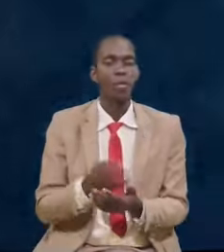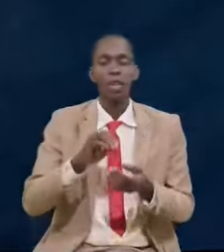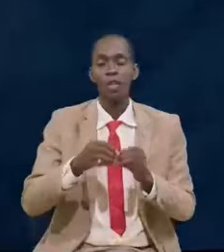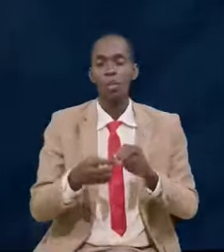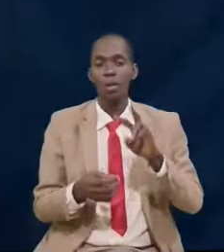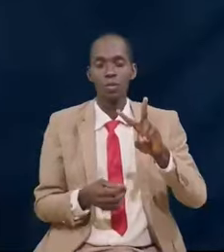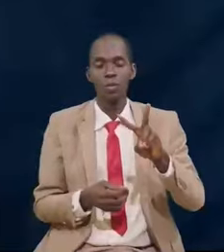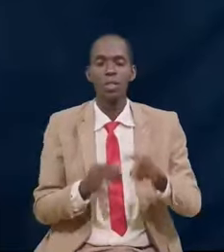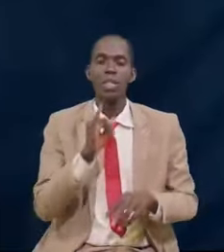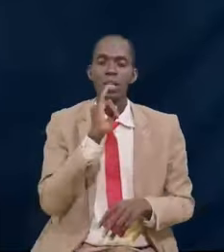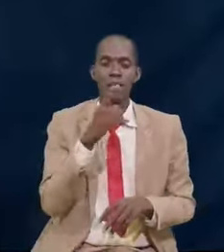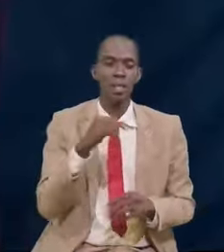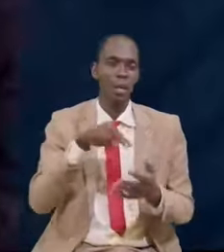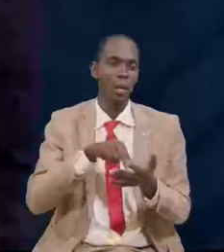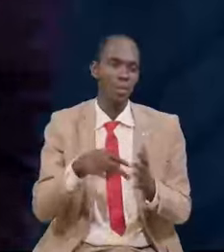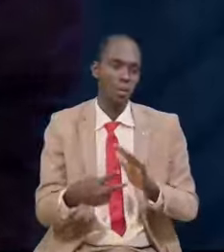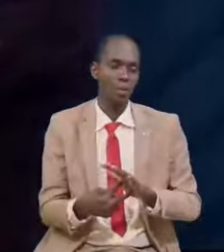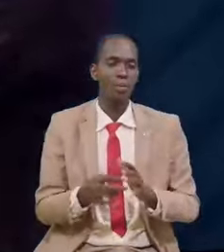Deuxièmement, c'est le but.